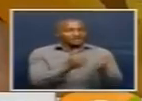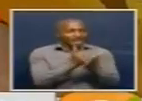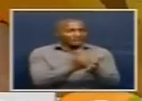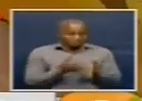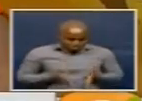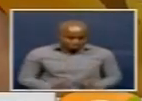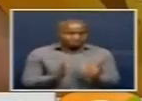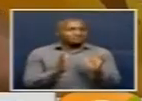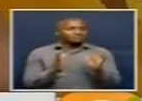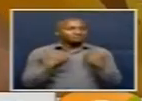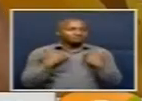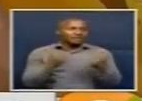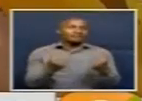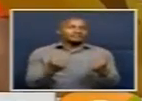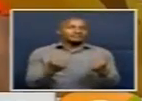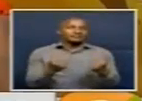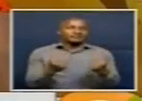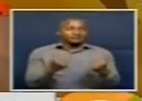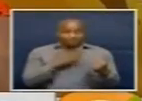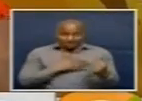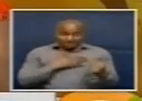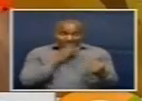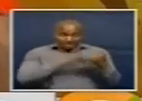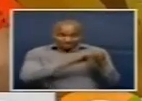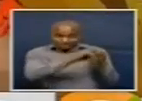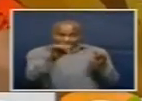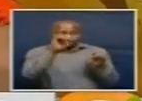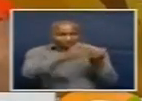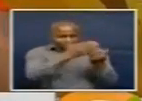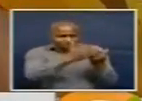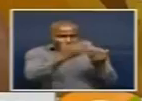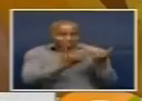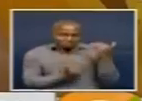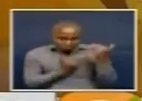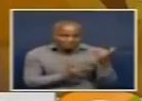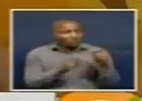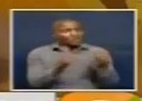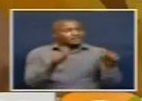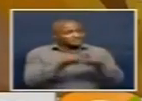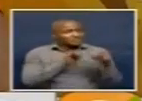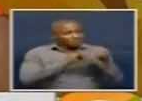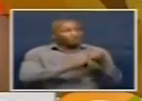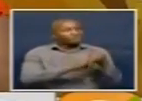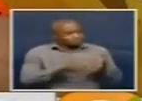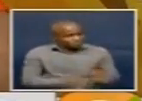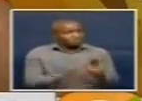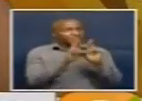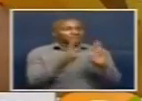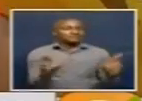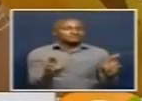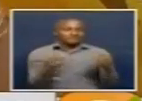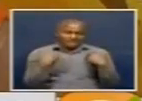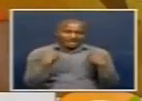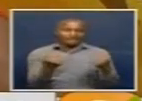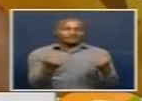afya nzuri. Kwa hivyo kuchunga mke, kuchunga mtoto aliyezaliwa, mtoto hatakuwa na shida yote. Sasa ndio hapo tuwasemea kwamba